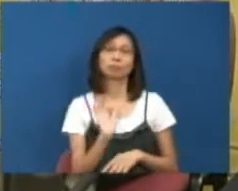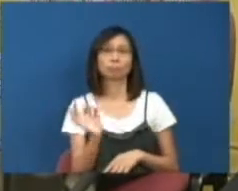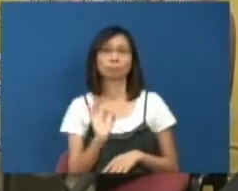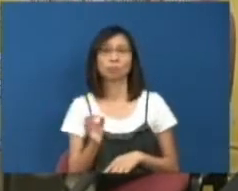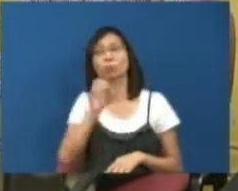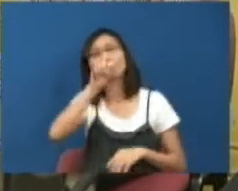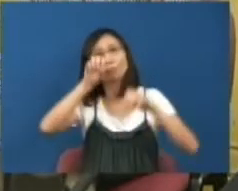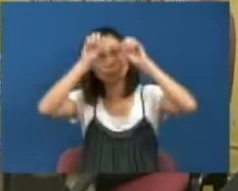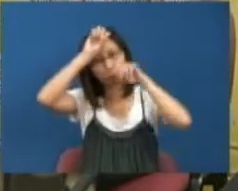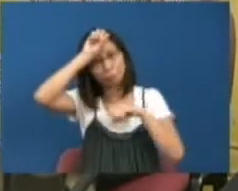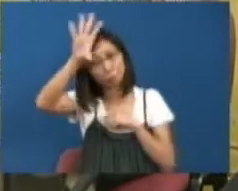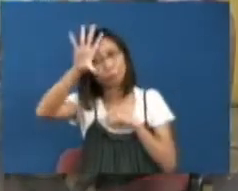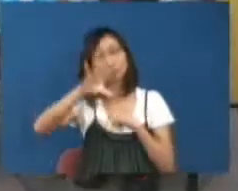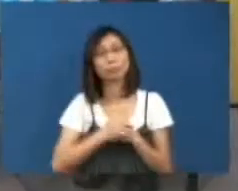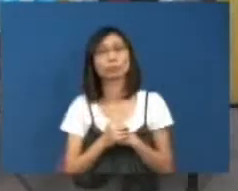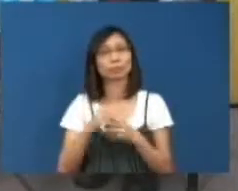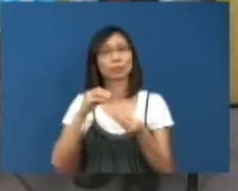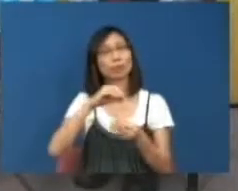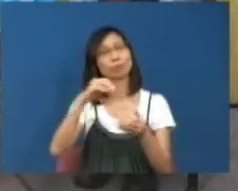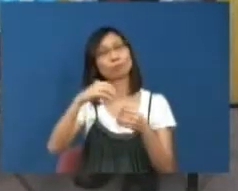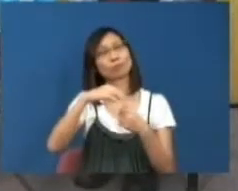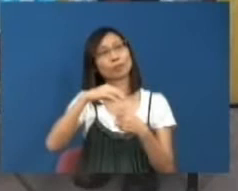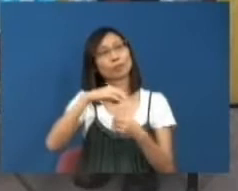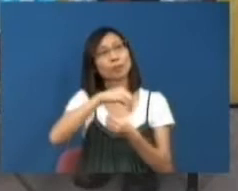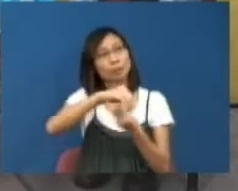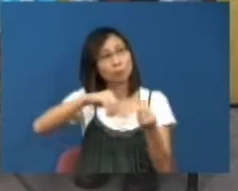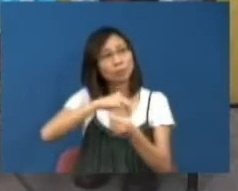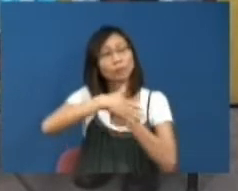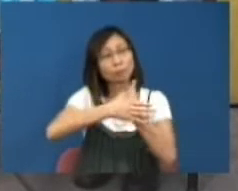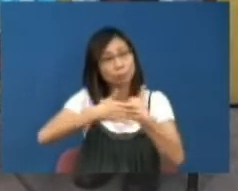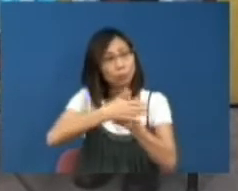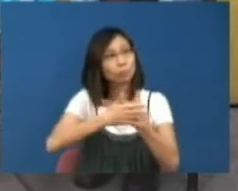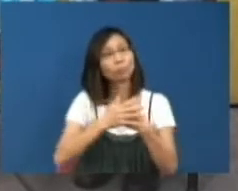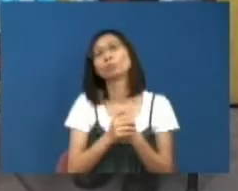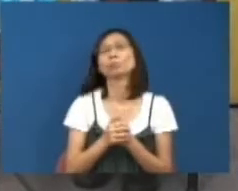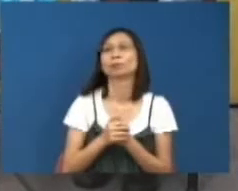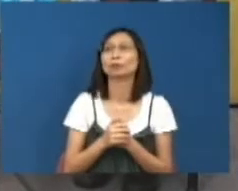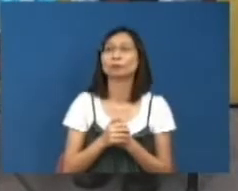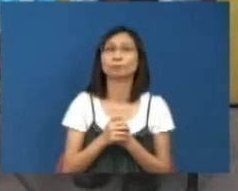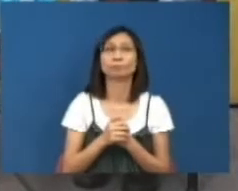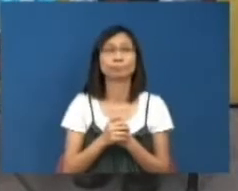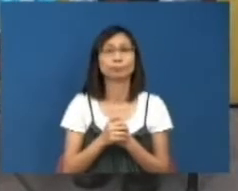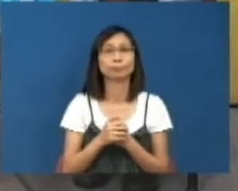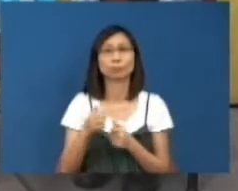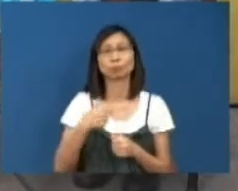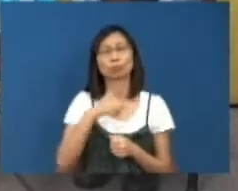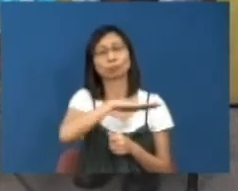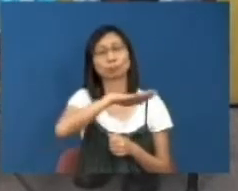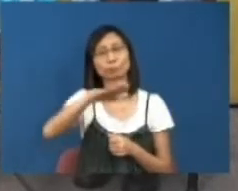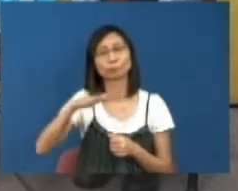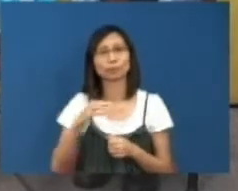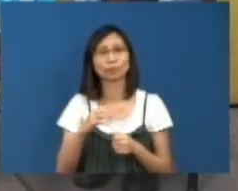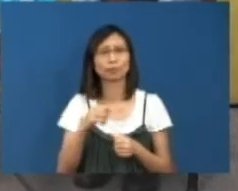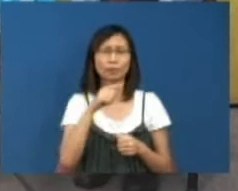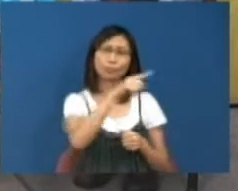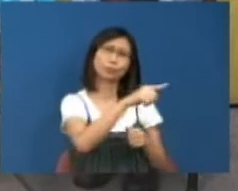去做呢一個環保能源啊嘅發展啊， 但係而家迫在眉睫嘅啦嘛，諗下日如果我哋真係咧連大亞灣核電